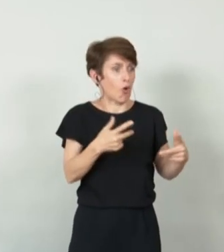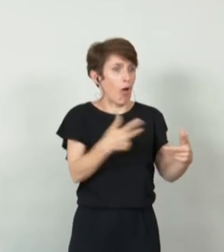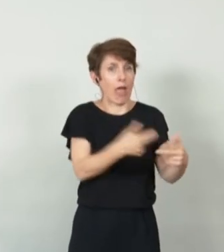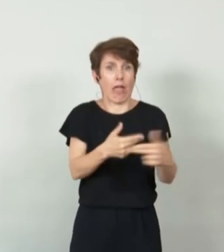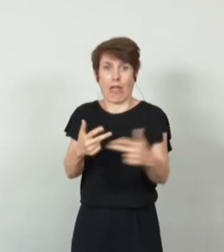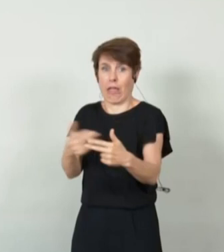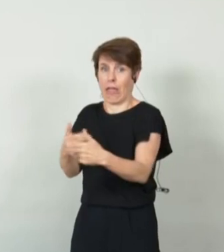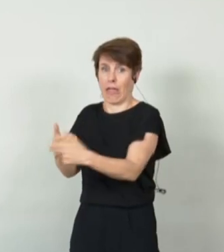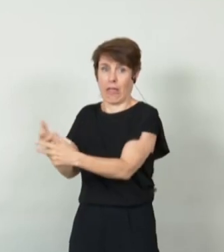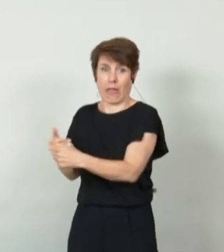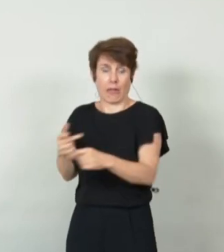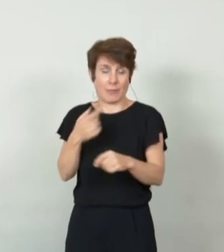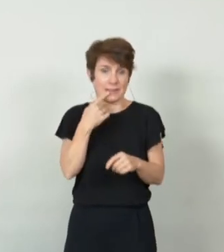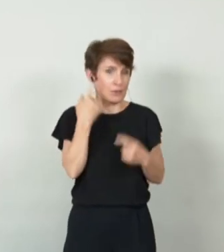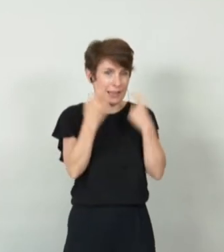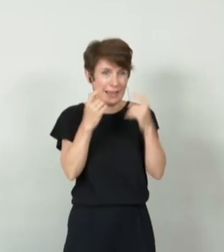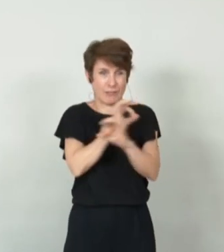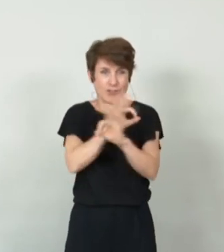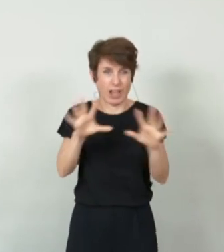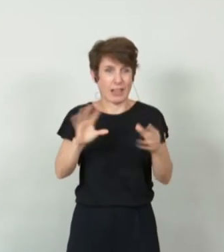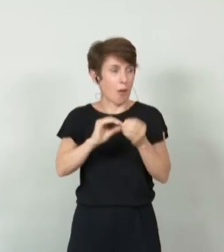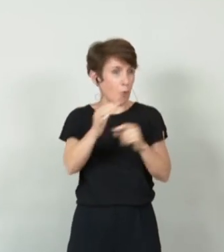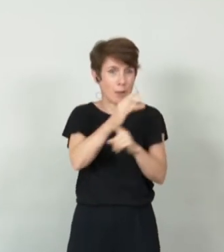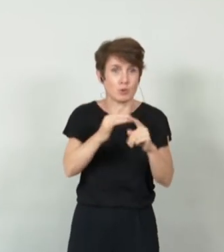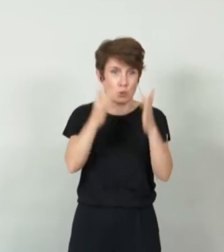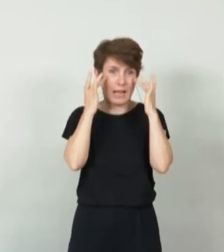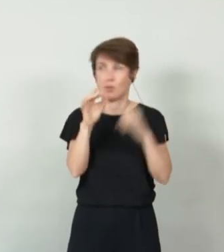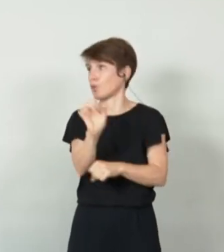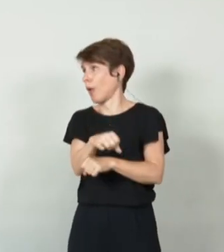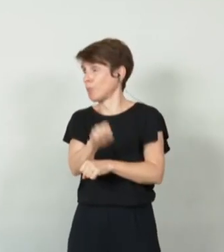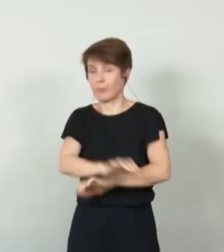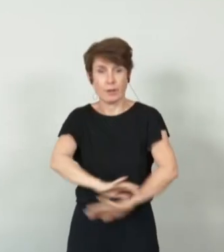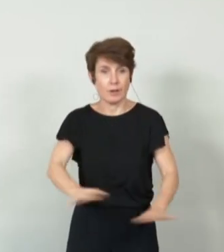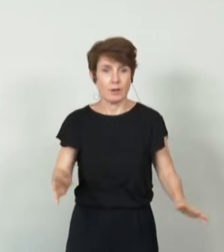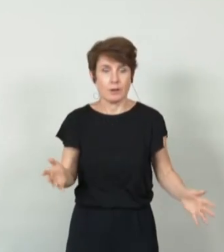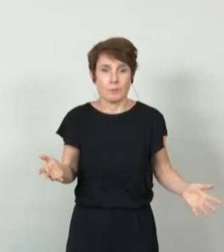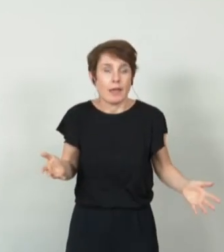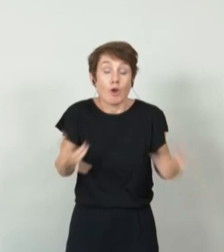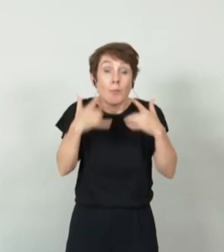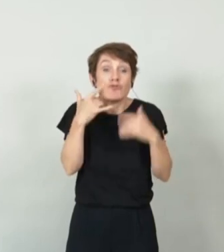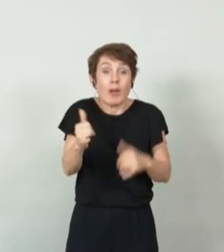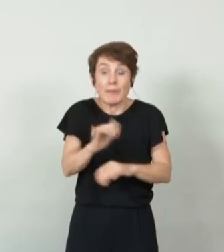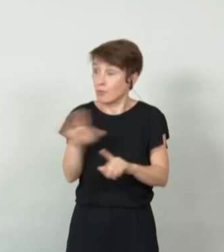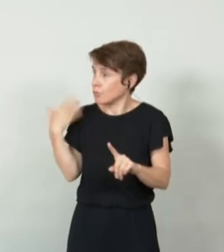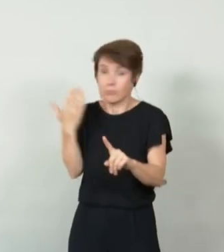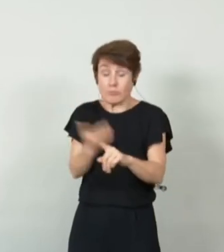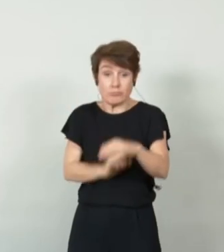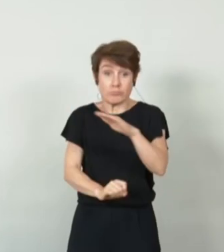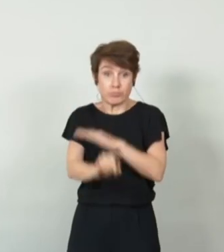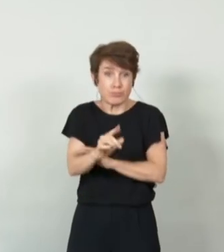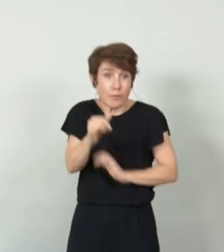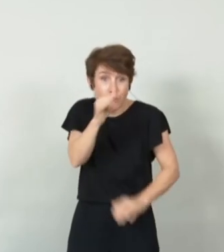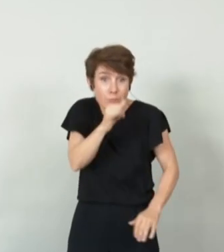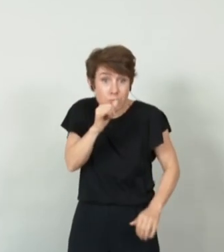ce qui dépassait sans même prendre en compte les questions sociales et culturelles des quartiers bref jamais vraiment dans l'histoire de la vie j'ai vu quelque chose d'aussi absurde